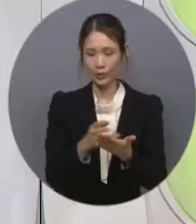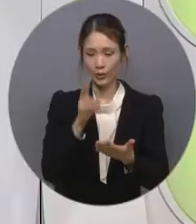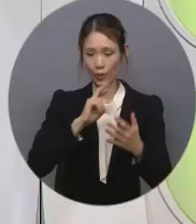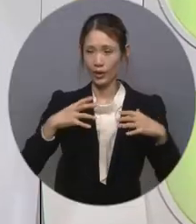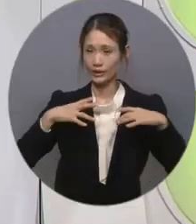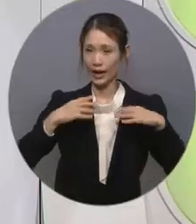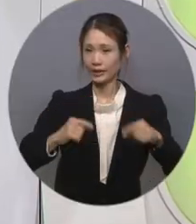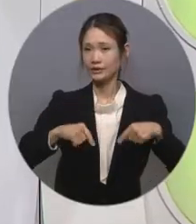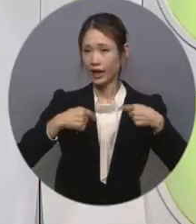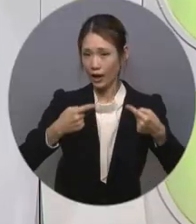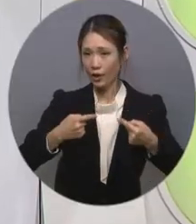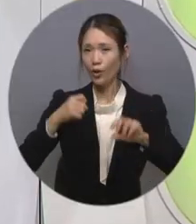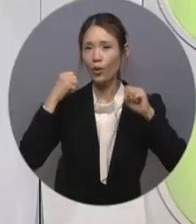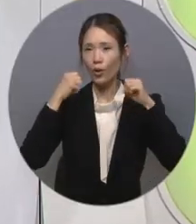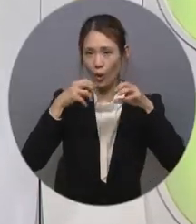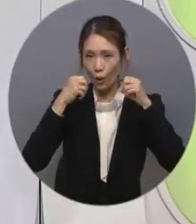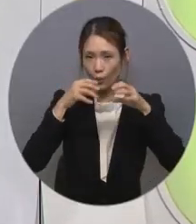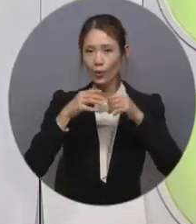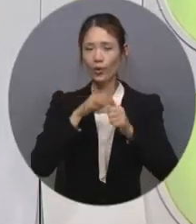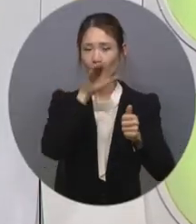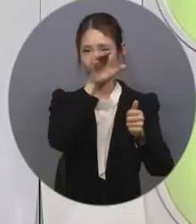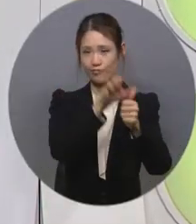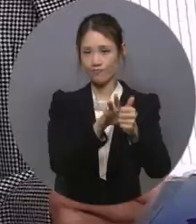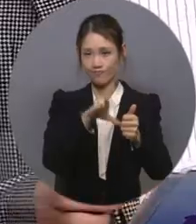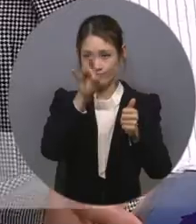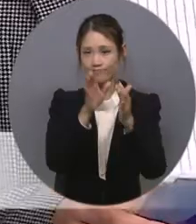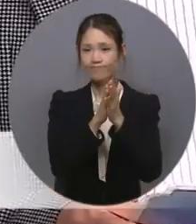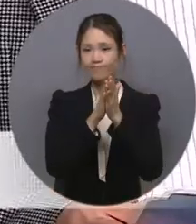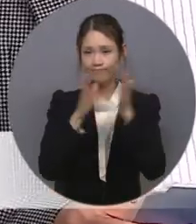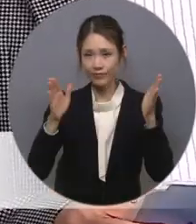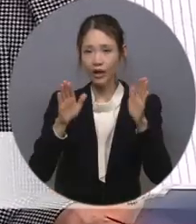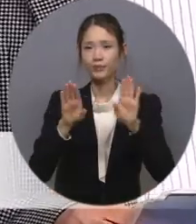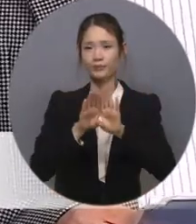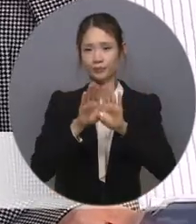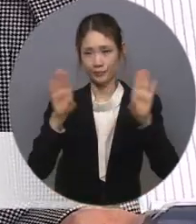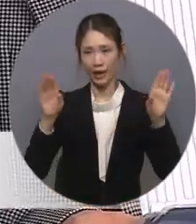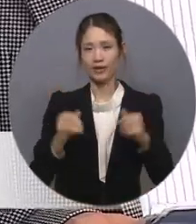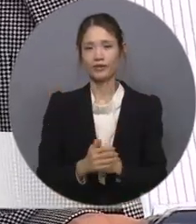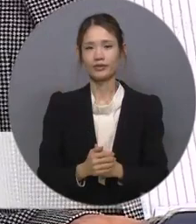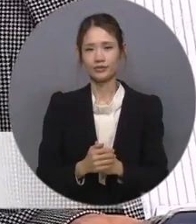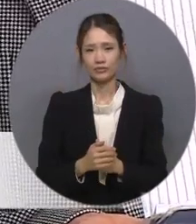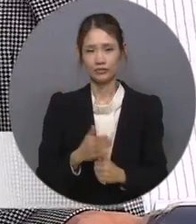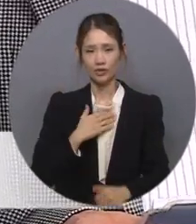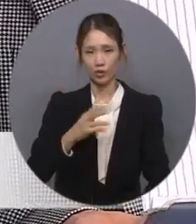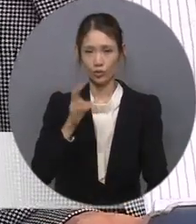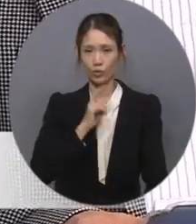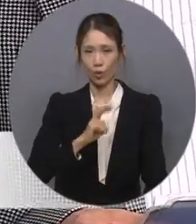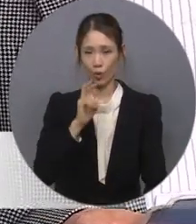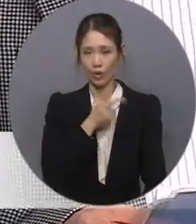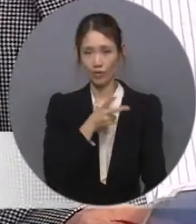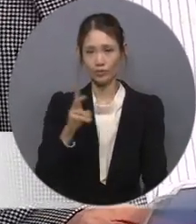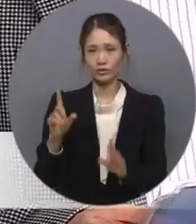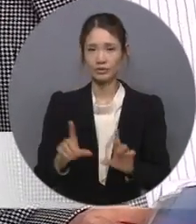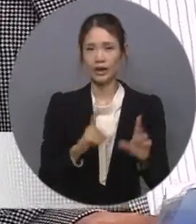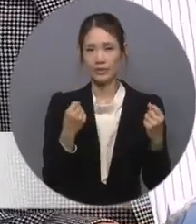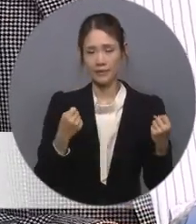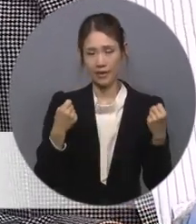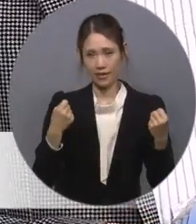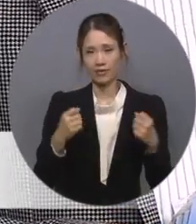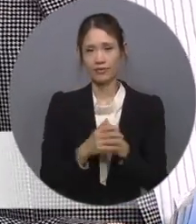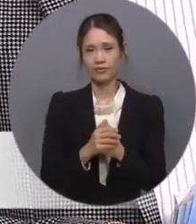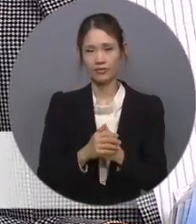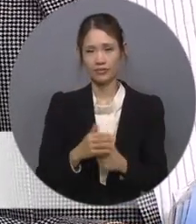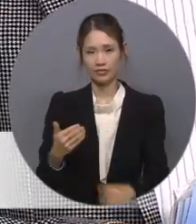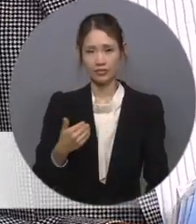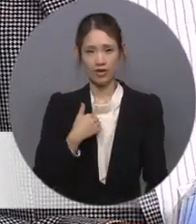출연하며 홍보대사로서의 첫 시작을 알렸습니다. 저에게 노래라는 것은 삶의 에너지고